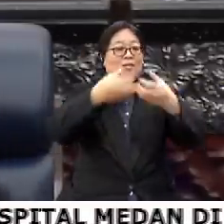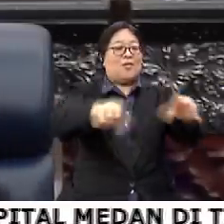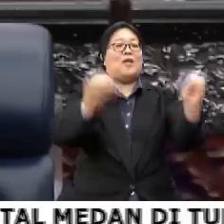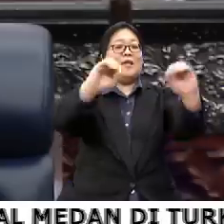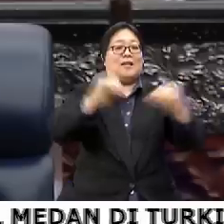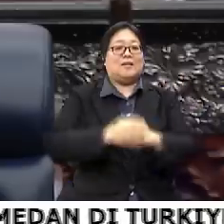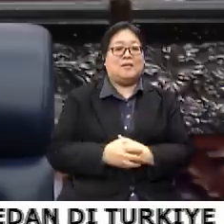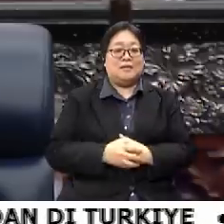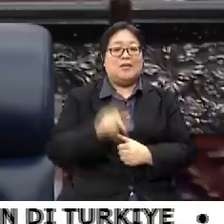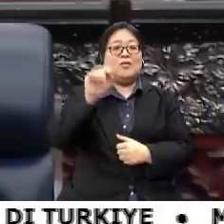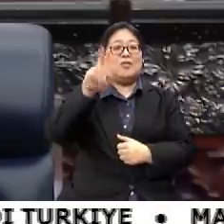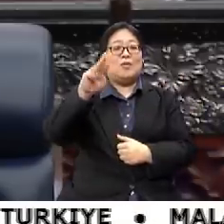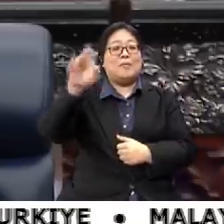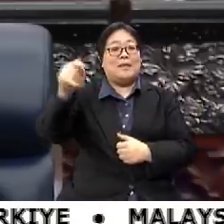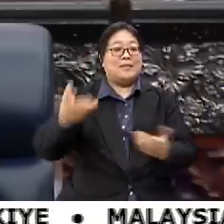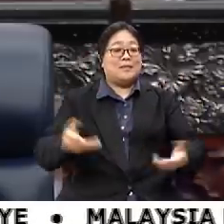tak ada, Tuan.